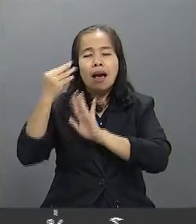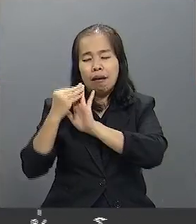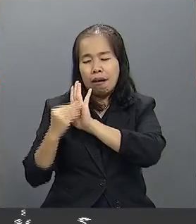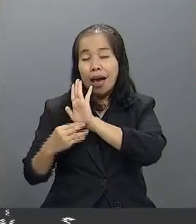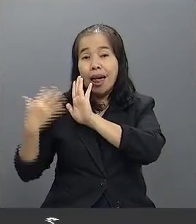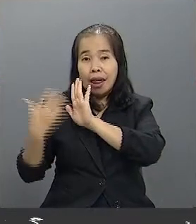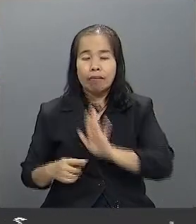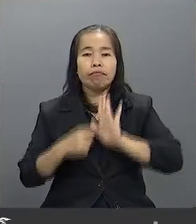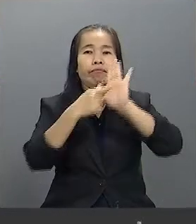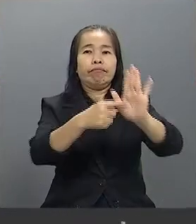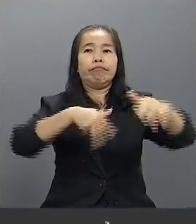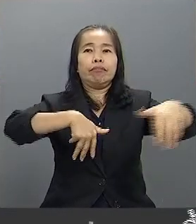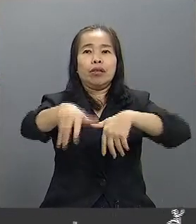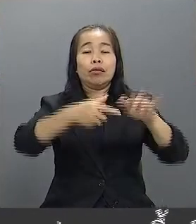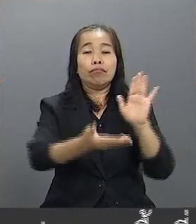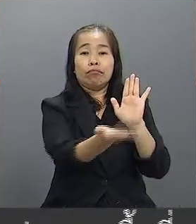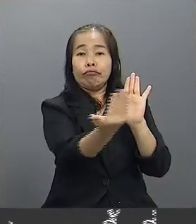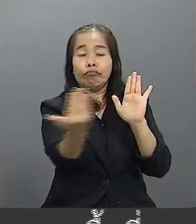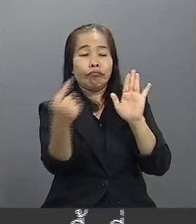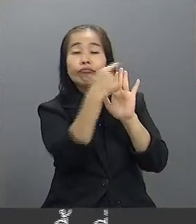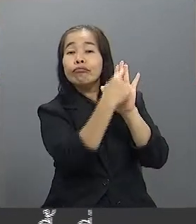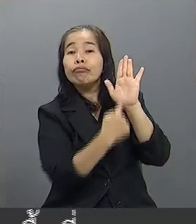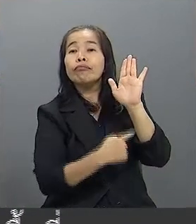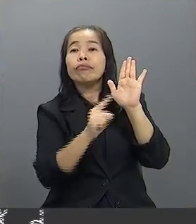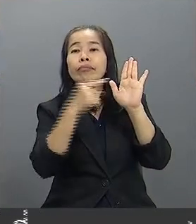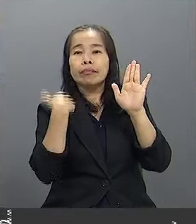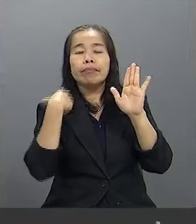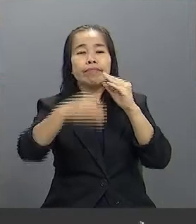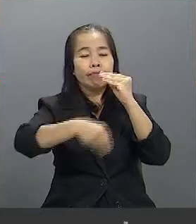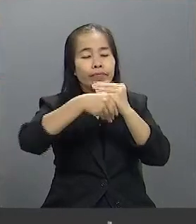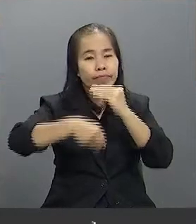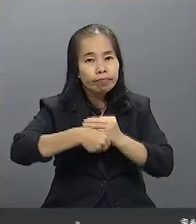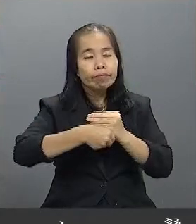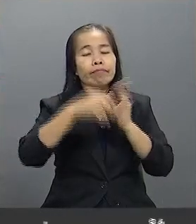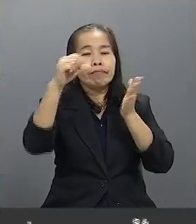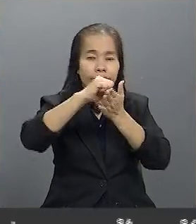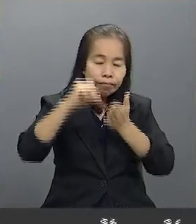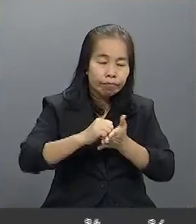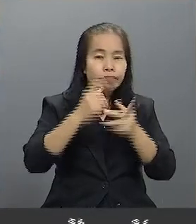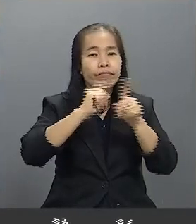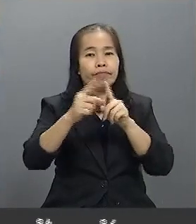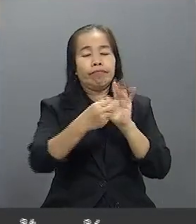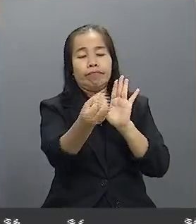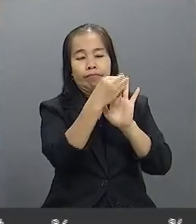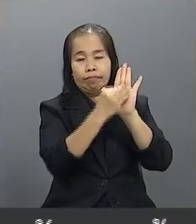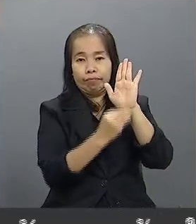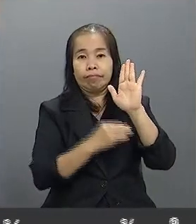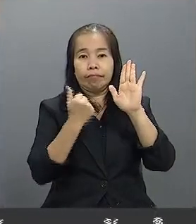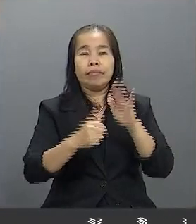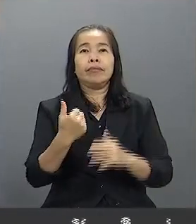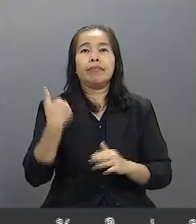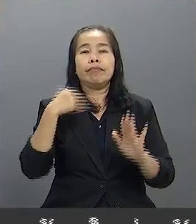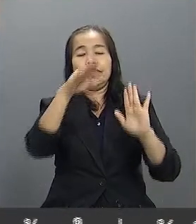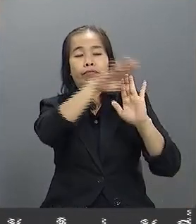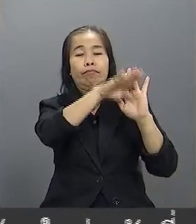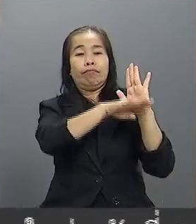ที่ได้ชะลอโครงการแล้วมีข้อมูลใหม่หรือข้อมูลสันในกับห้องท่านก็นำมาเสียได้ซึ่งจะมีกรอบในการที่จะนัด